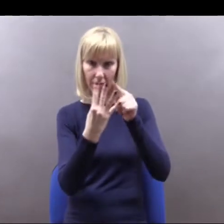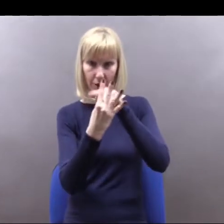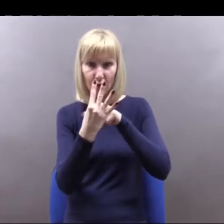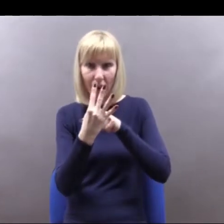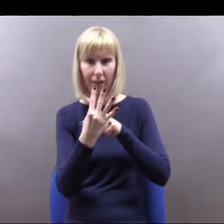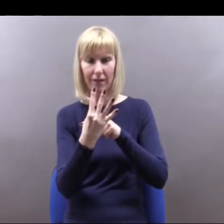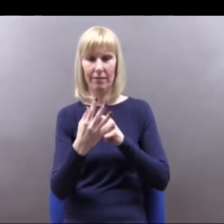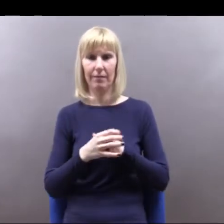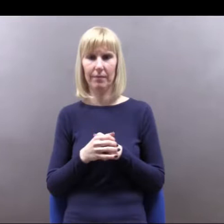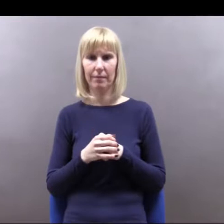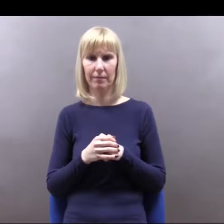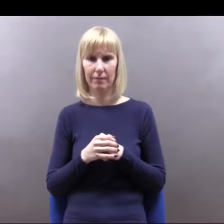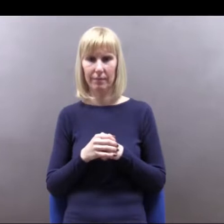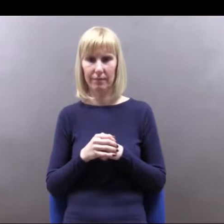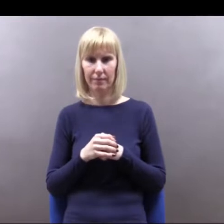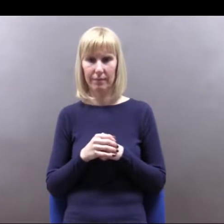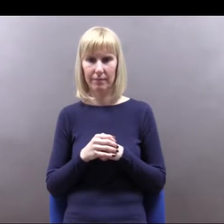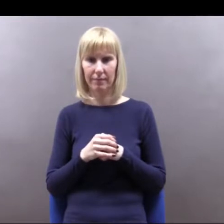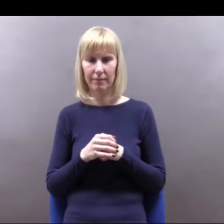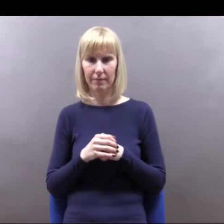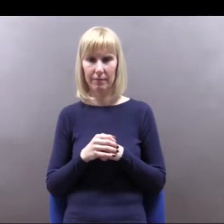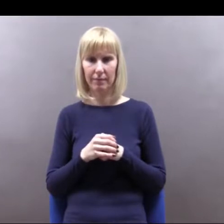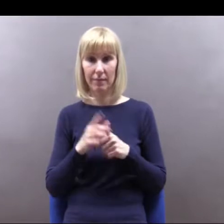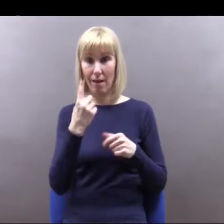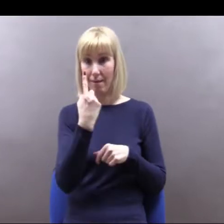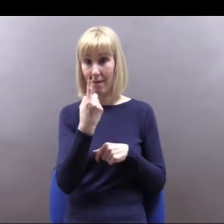Na stacji są cztery windy,